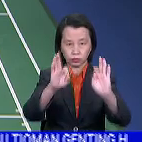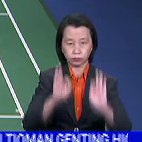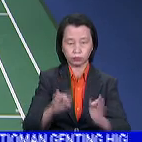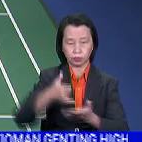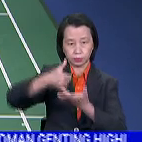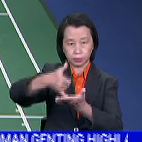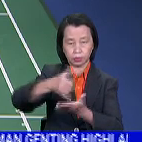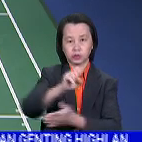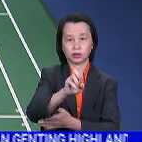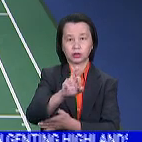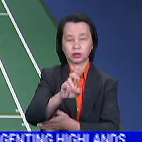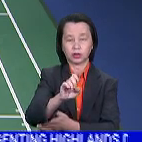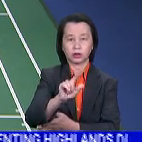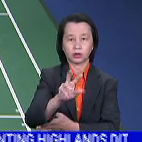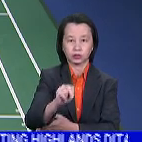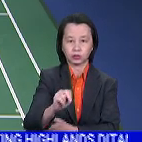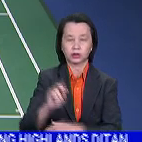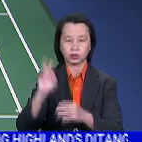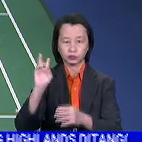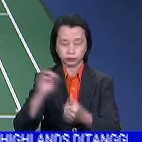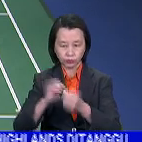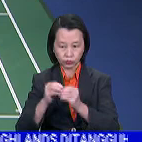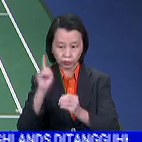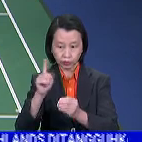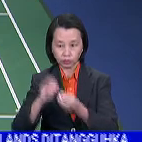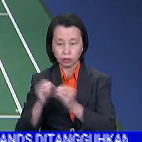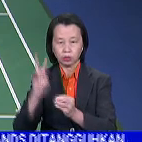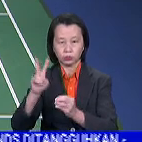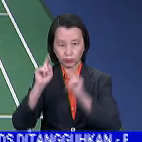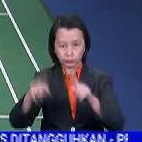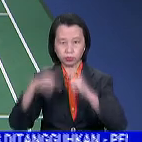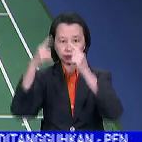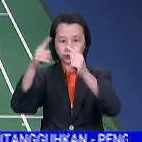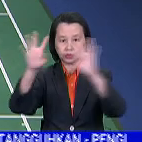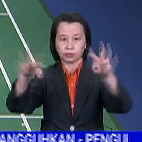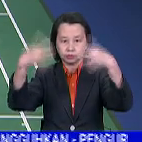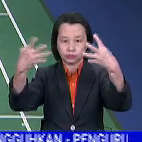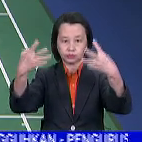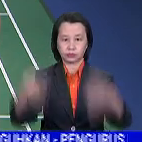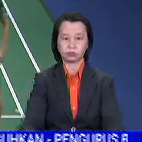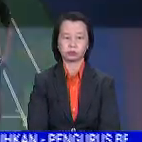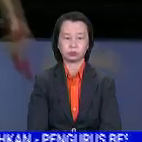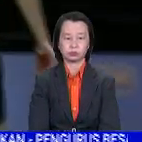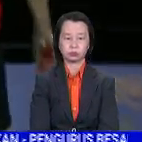piala Sudirman hanya juara dan naik juara kumpulan layak ke peringkat suku air